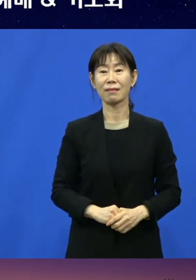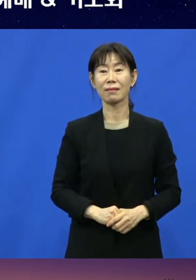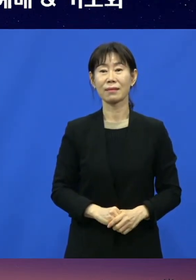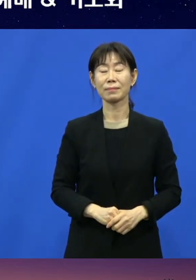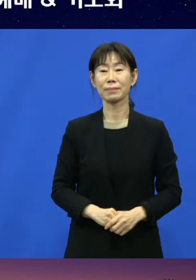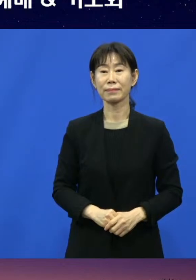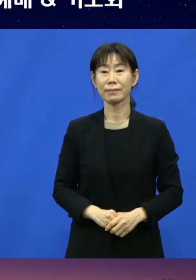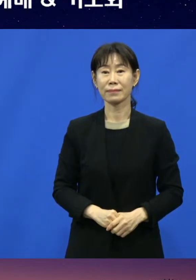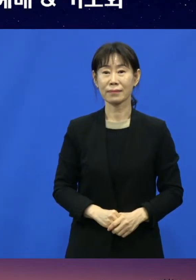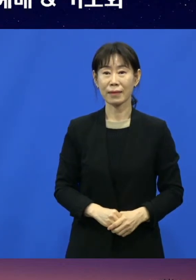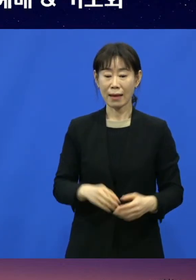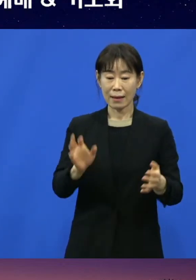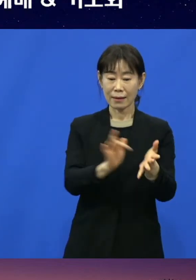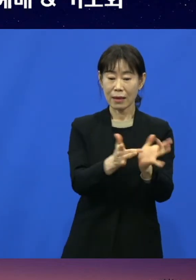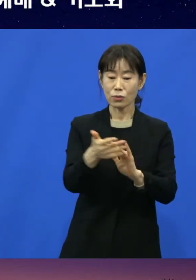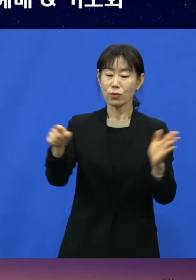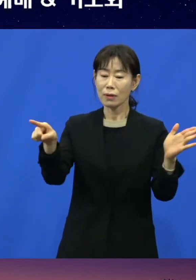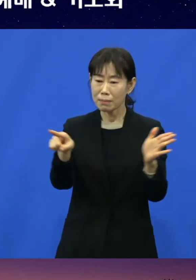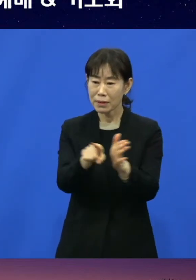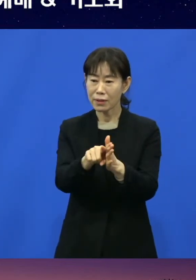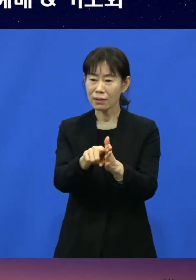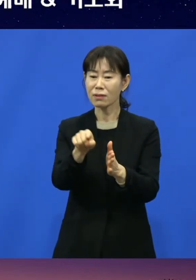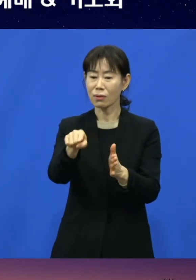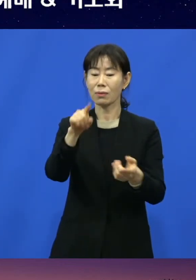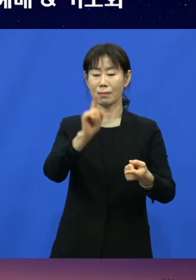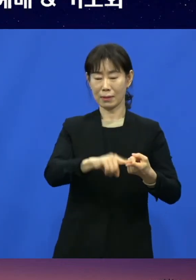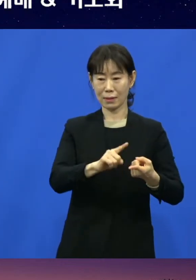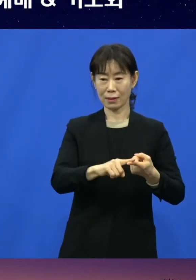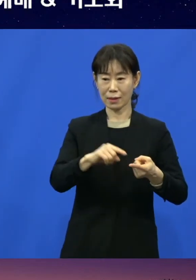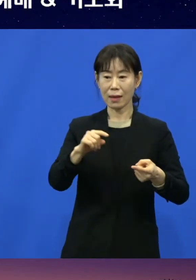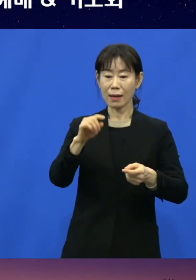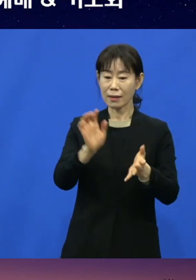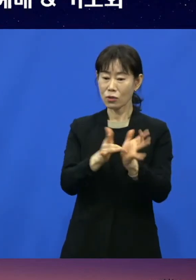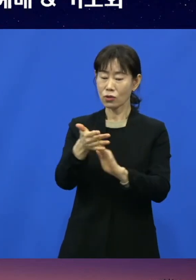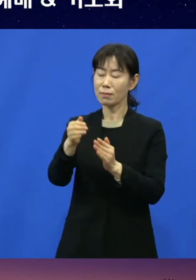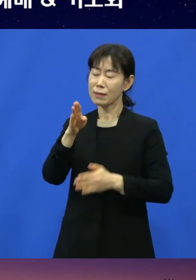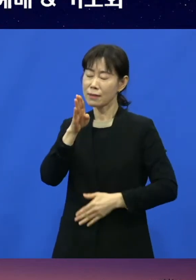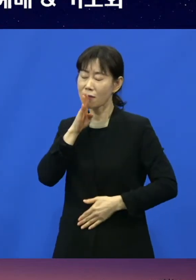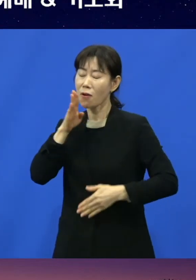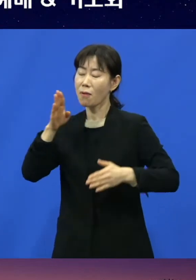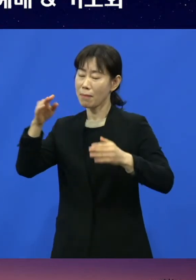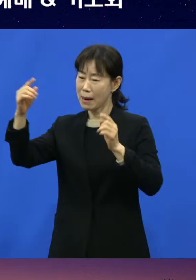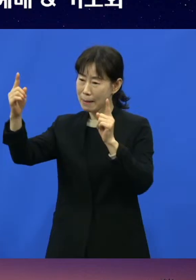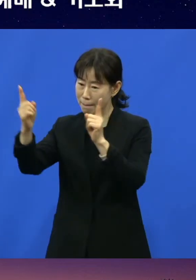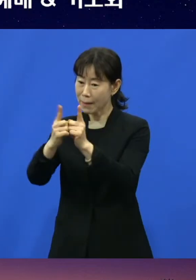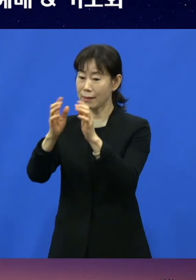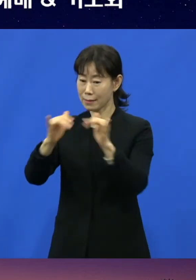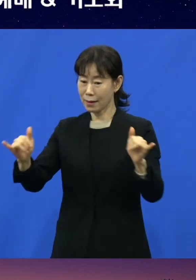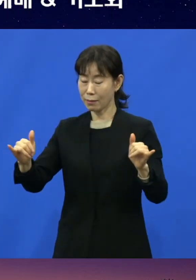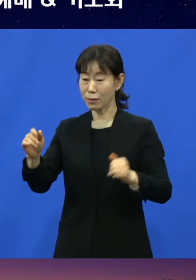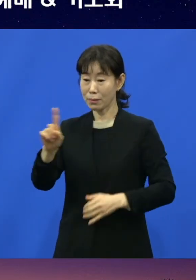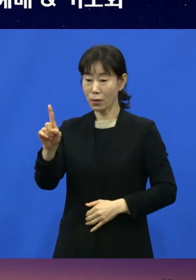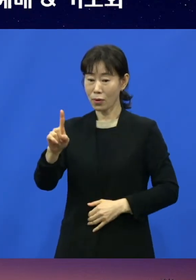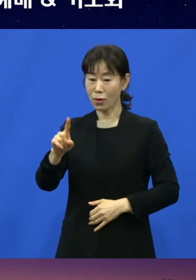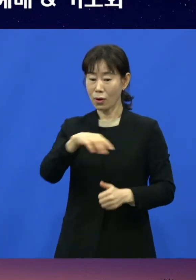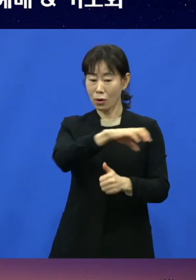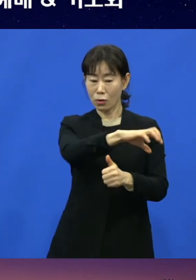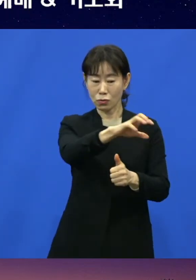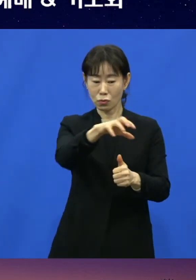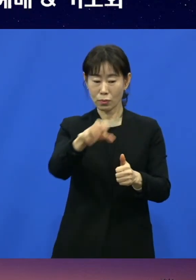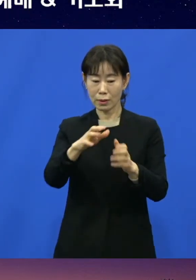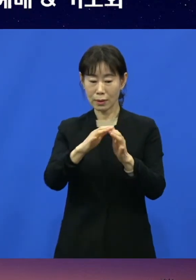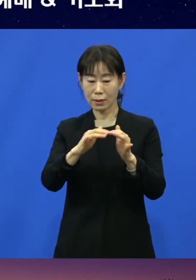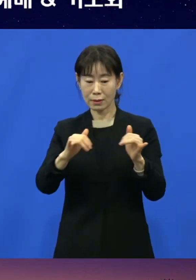그러니까 여러분, 우리가 예수를 믿어도 마찬가지예요. 예수를 진짜 만난 사람들은 주변의 사람들에게 이 얘기를 딱 한